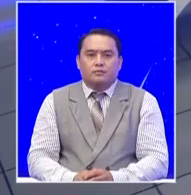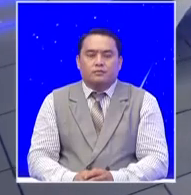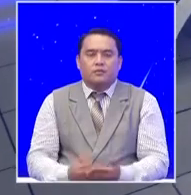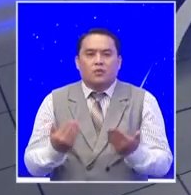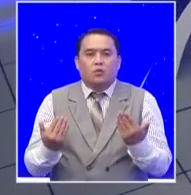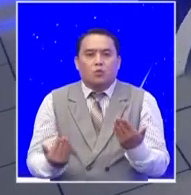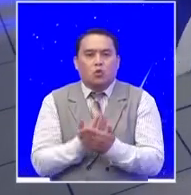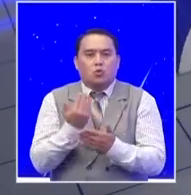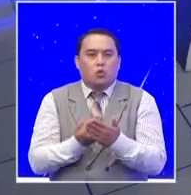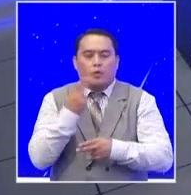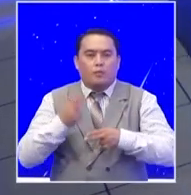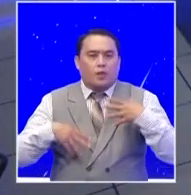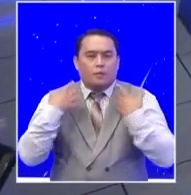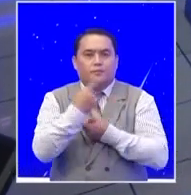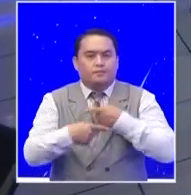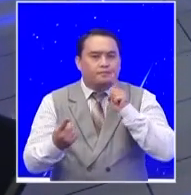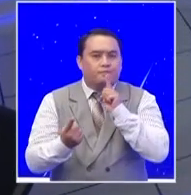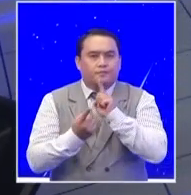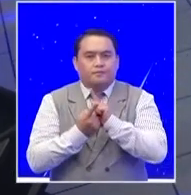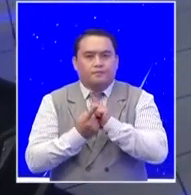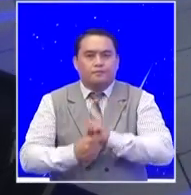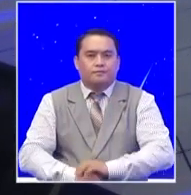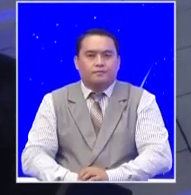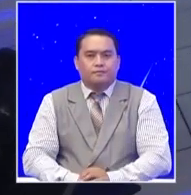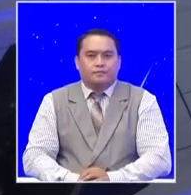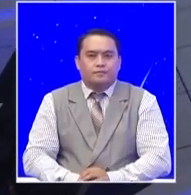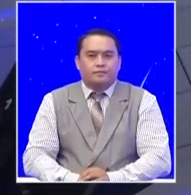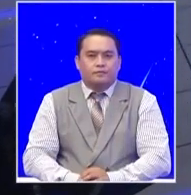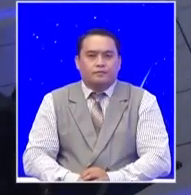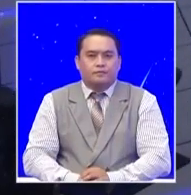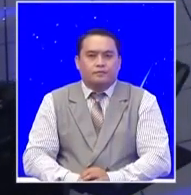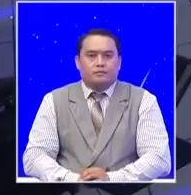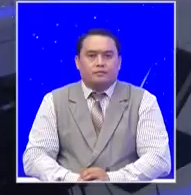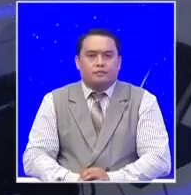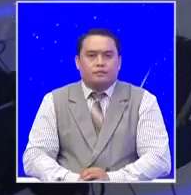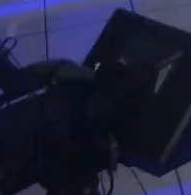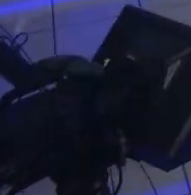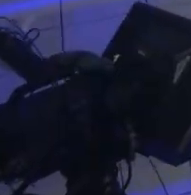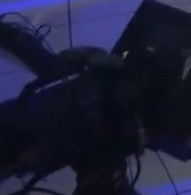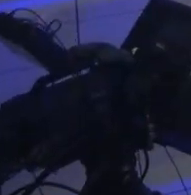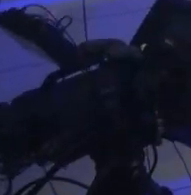Қадірменді ағайын, бүгінге айтар ақпарат тізбегі осындай болды. Келер күн қауышқанша, аман сау болыңыздар.